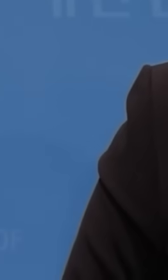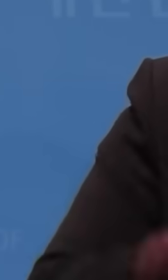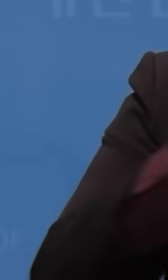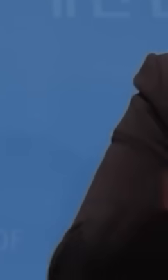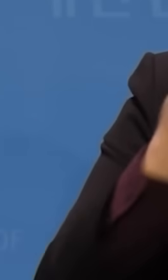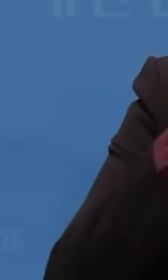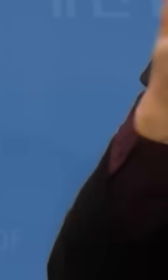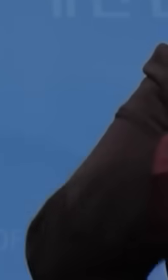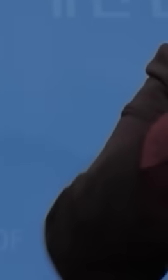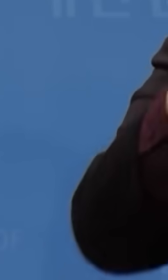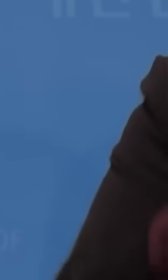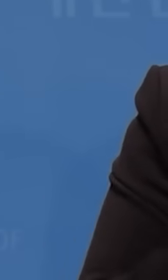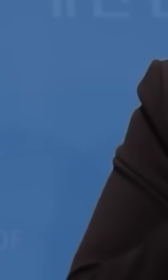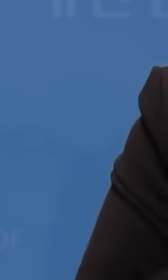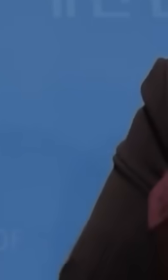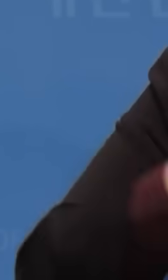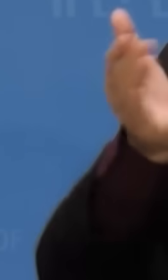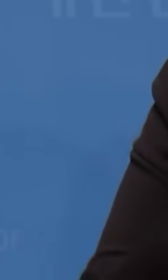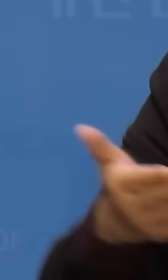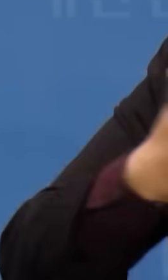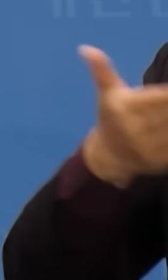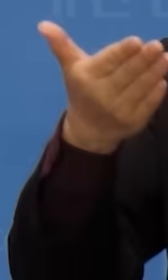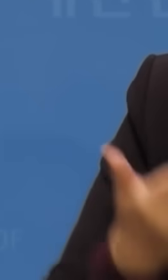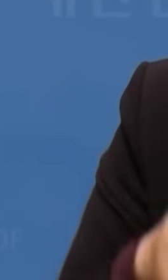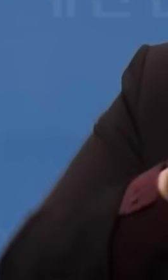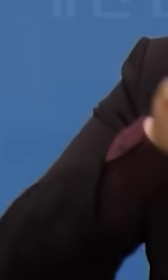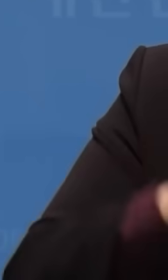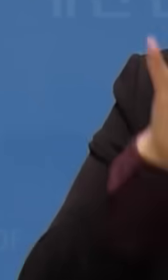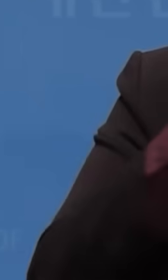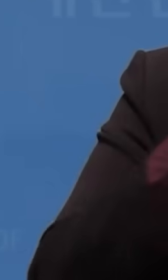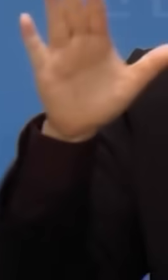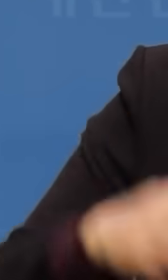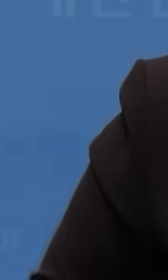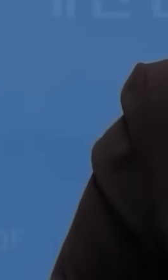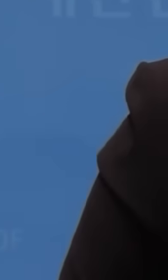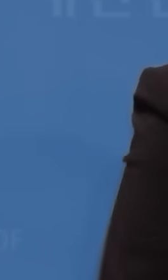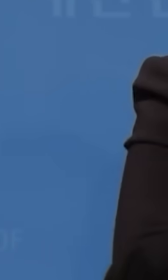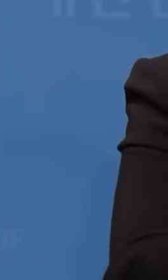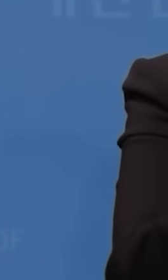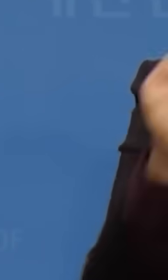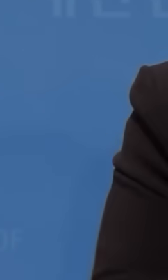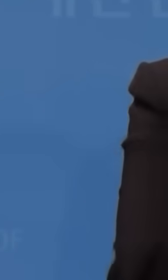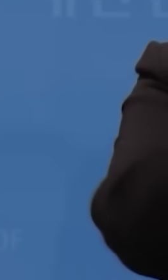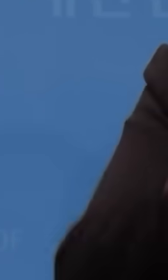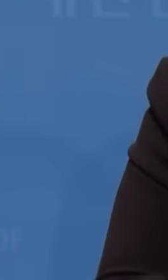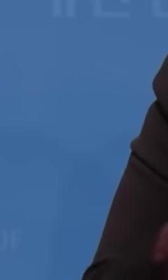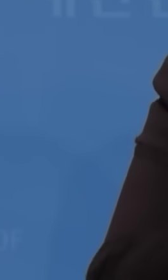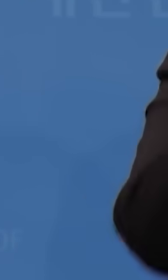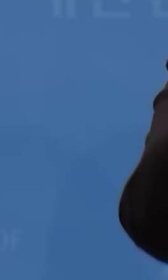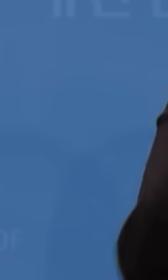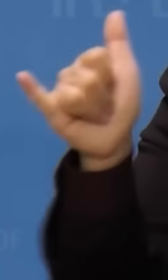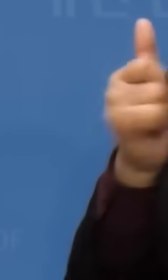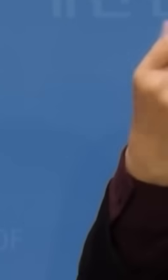국민의힘을 지지하든 민주당을 지지하든 우리 모두가 동료